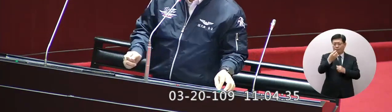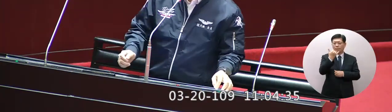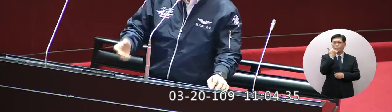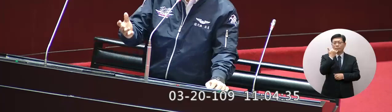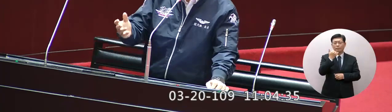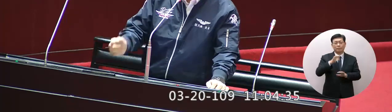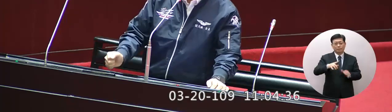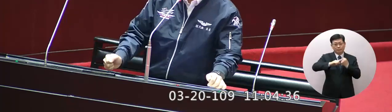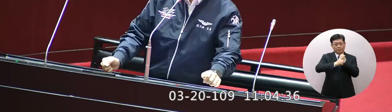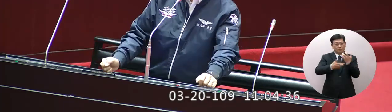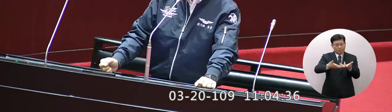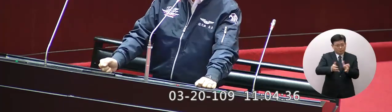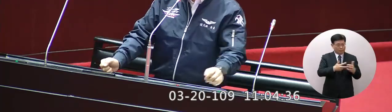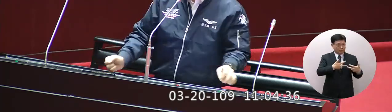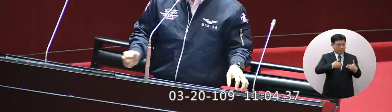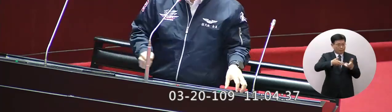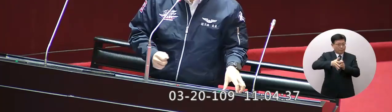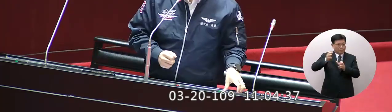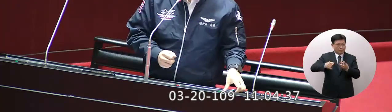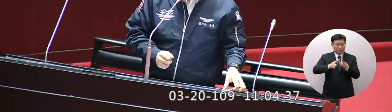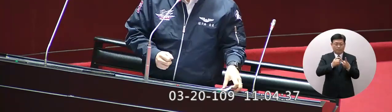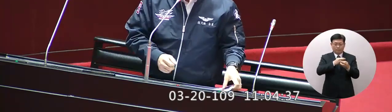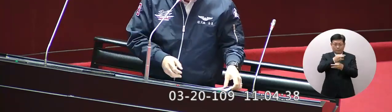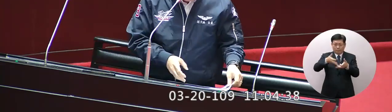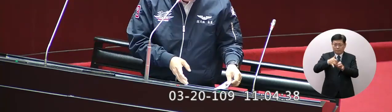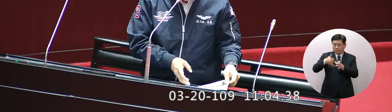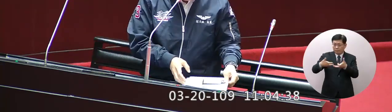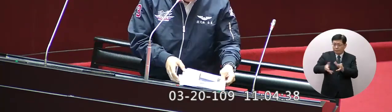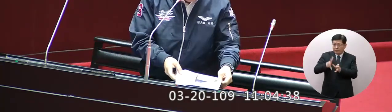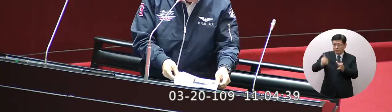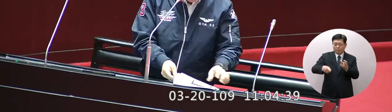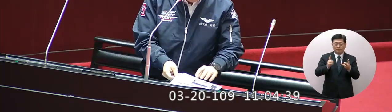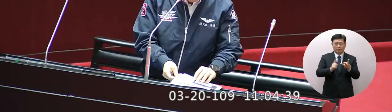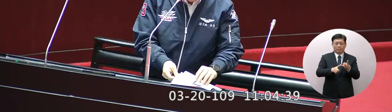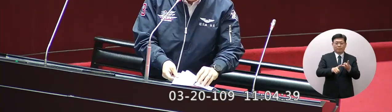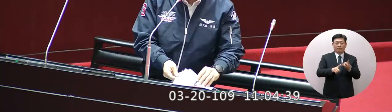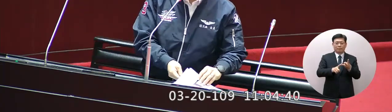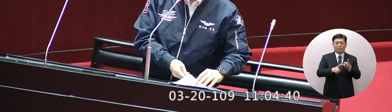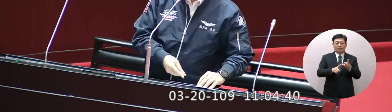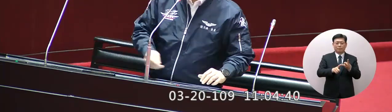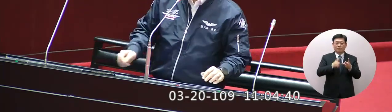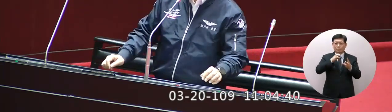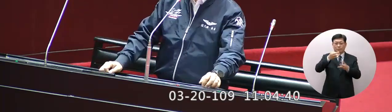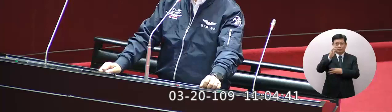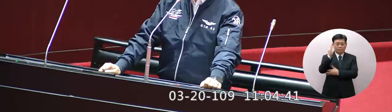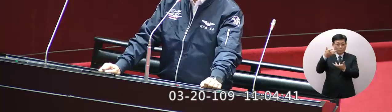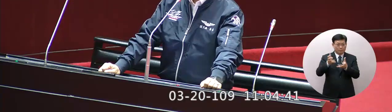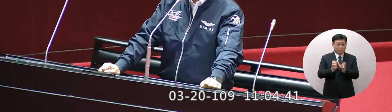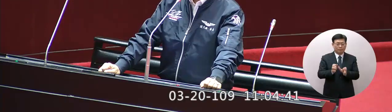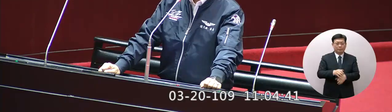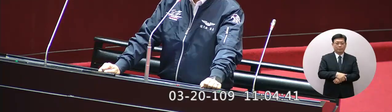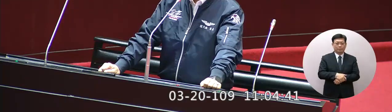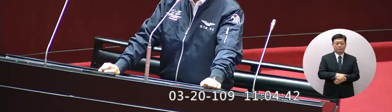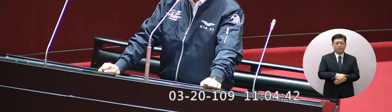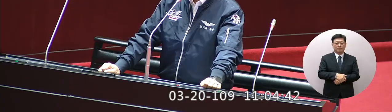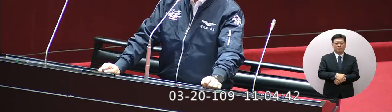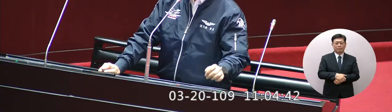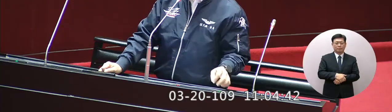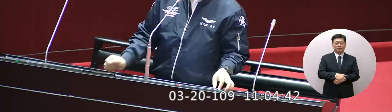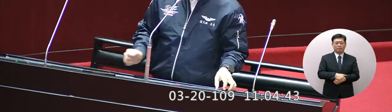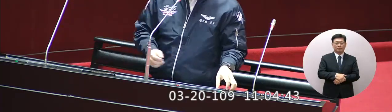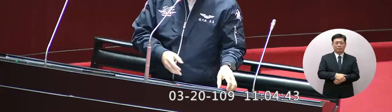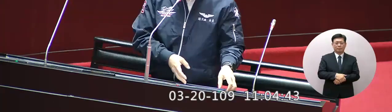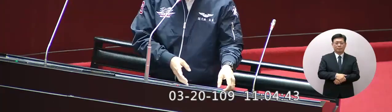好，那请法务部蔡部长、经济部好，那以及这个财政部、 经济部两位部长。